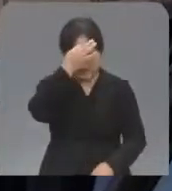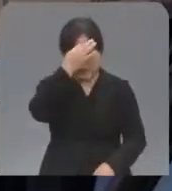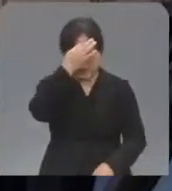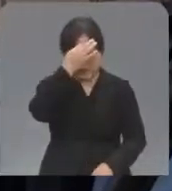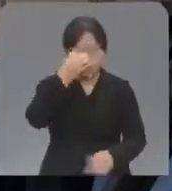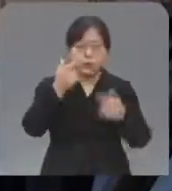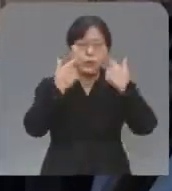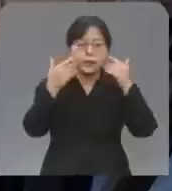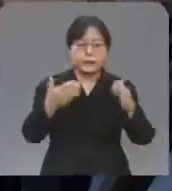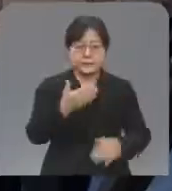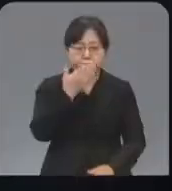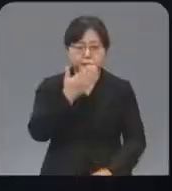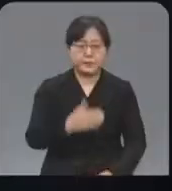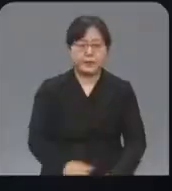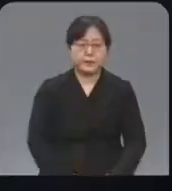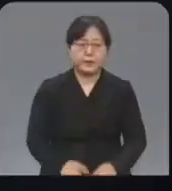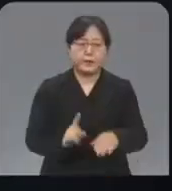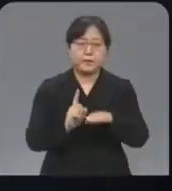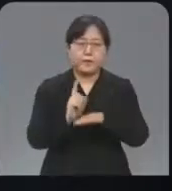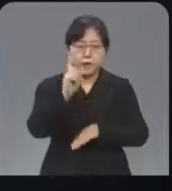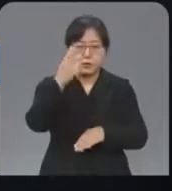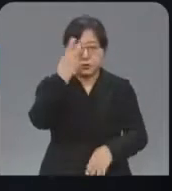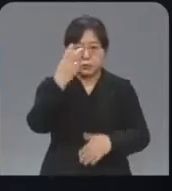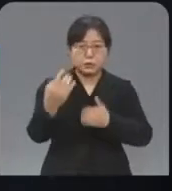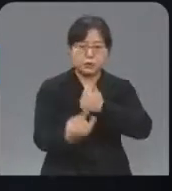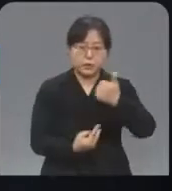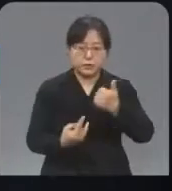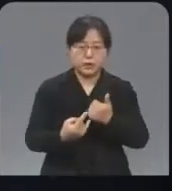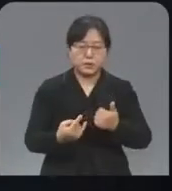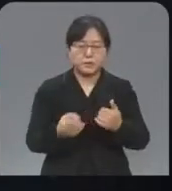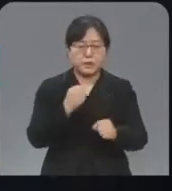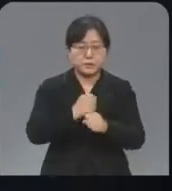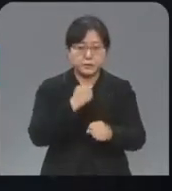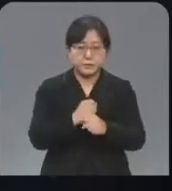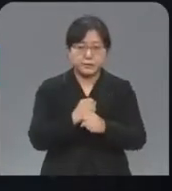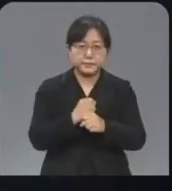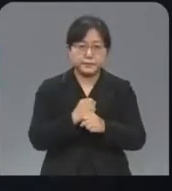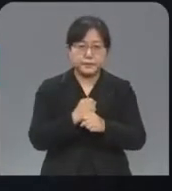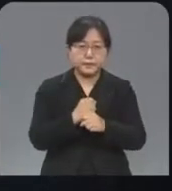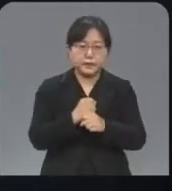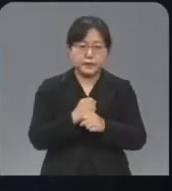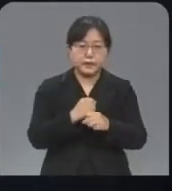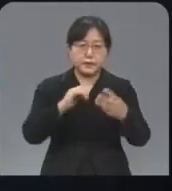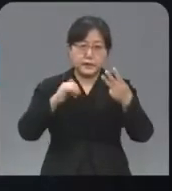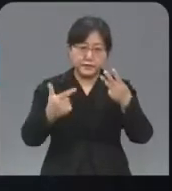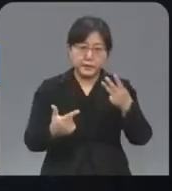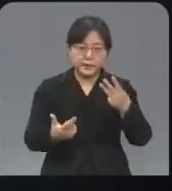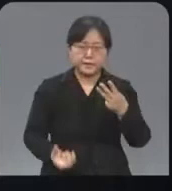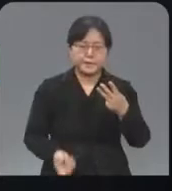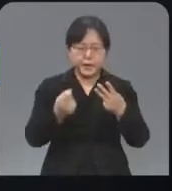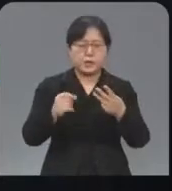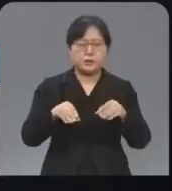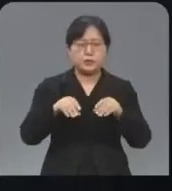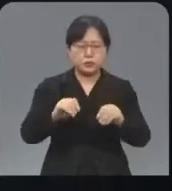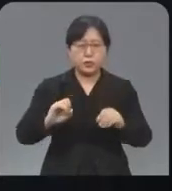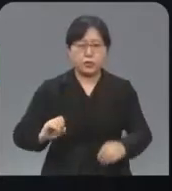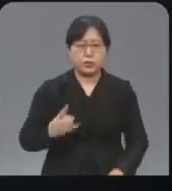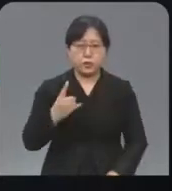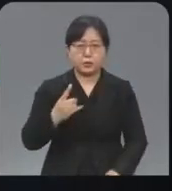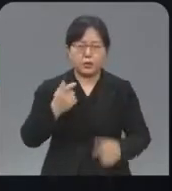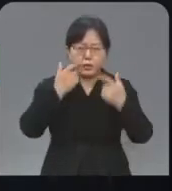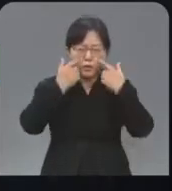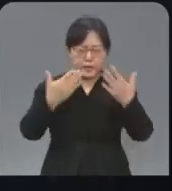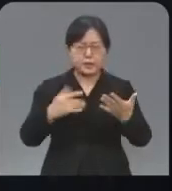수준을 확인한 겁니다. 발사 조사 위원회를 즉시 구성하여 3단 엔진 조기 종료의 원인을